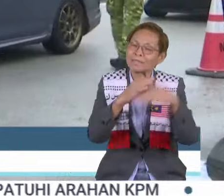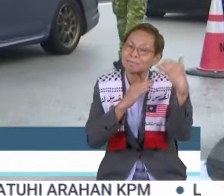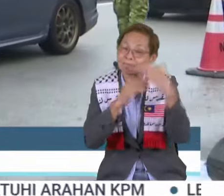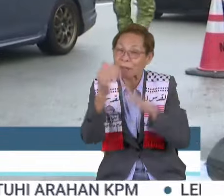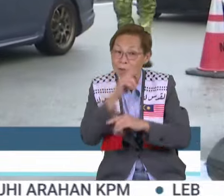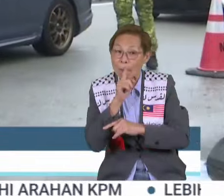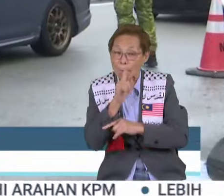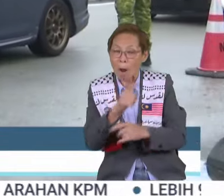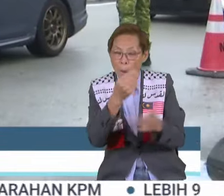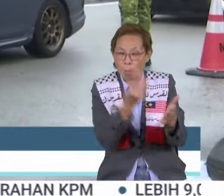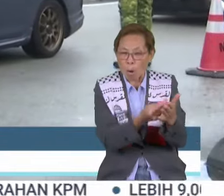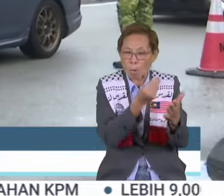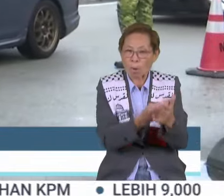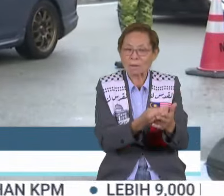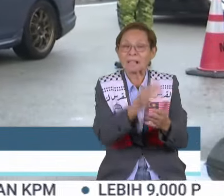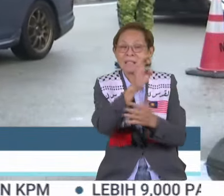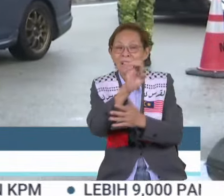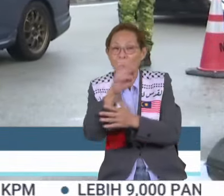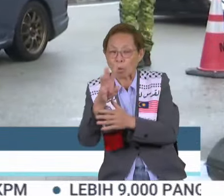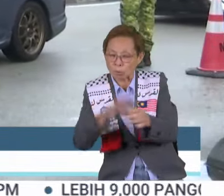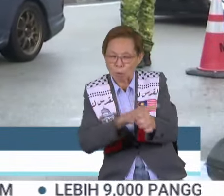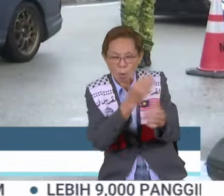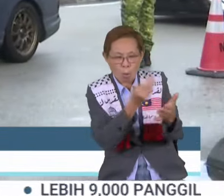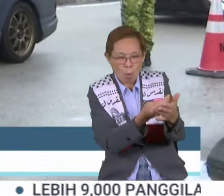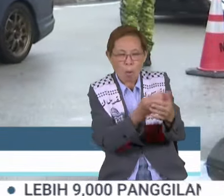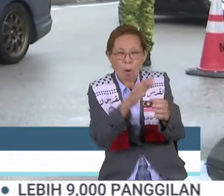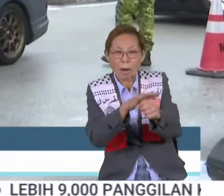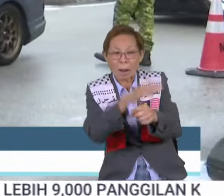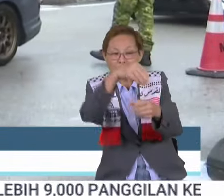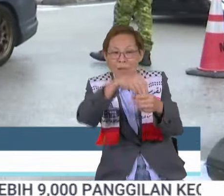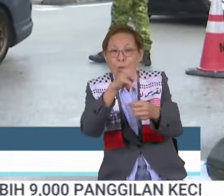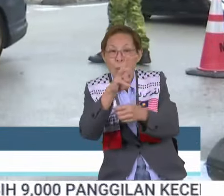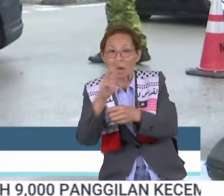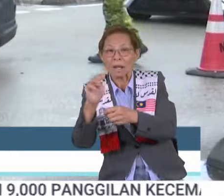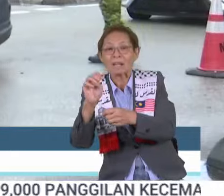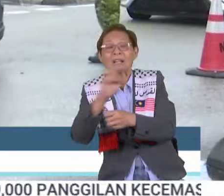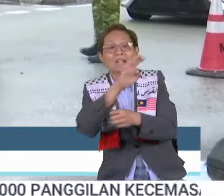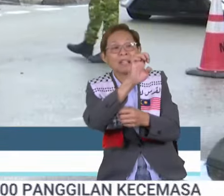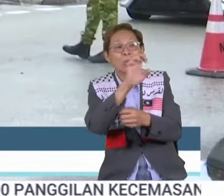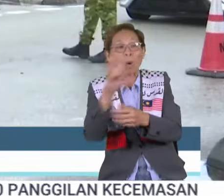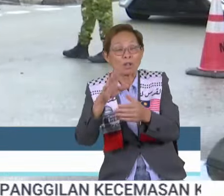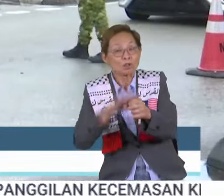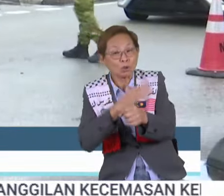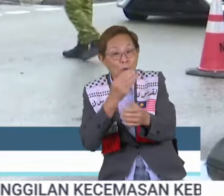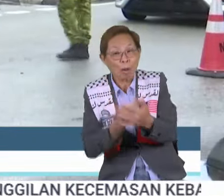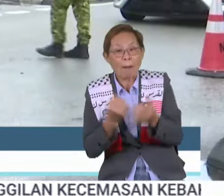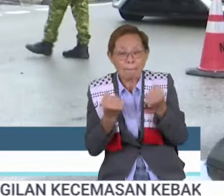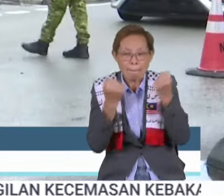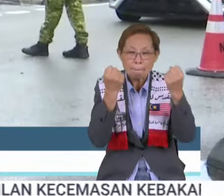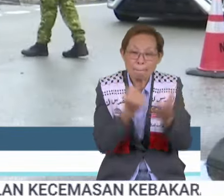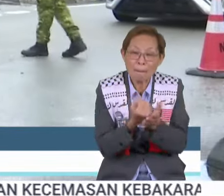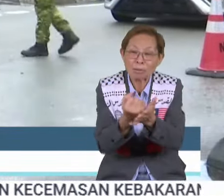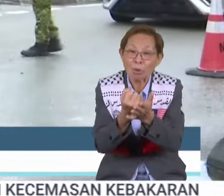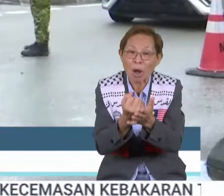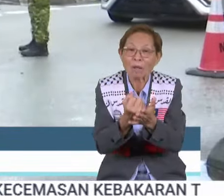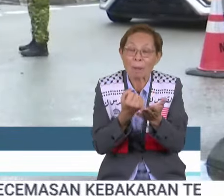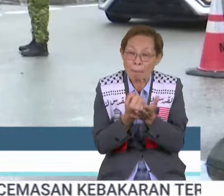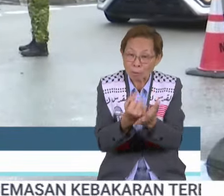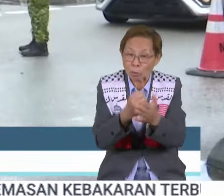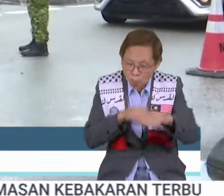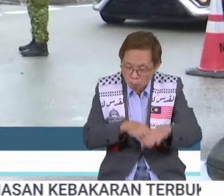perlu memastikan baki kad dan e-wallet mencukupi sebelum memasuki lebuh raya. Dan untuk panduan trafik dan bantuan kecemasan, anda boleh